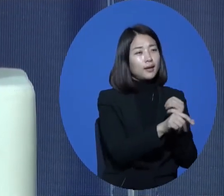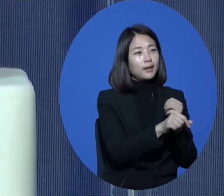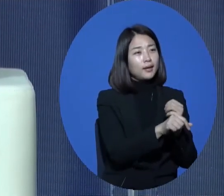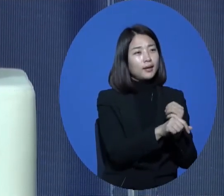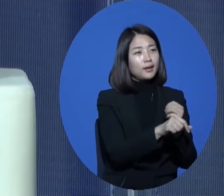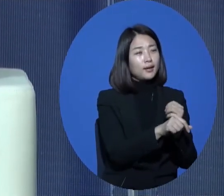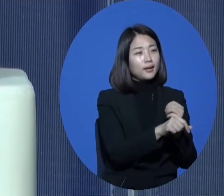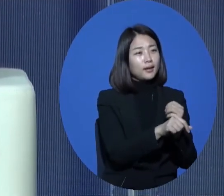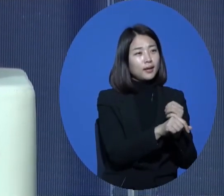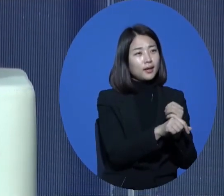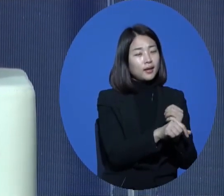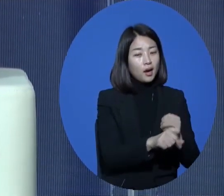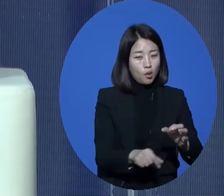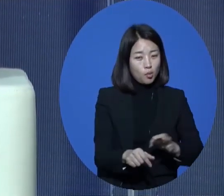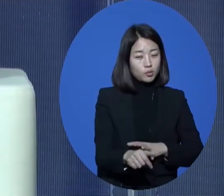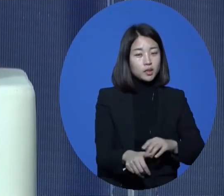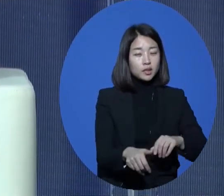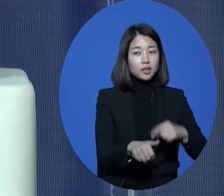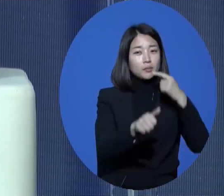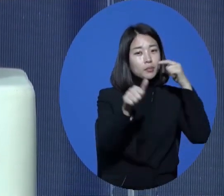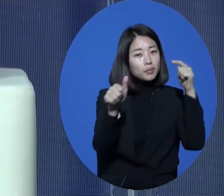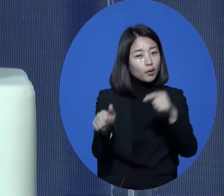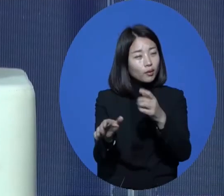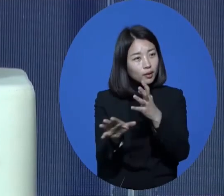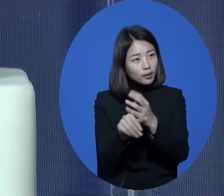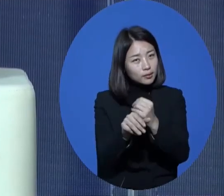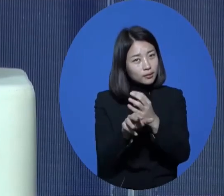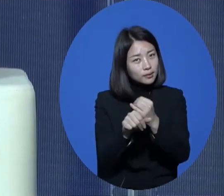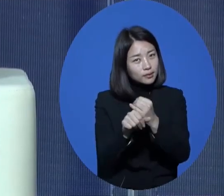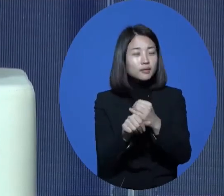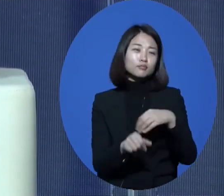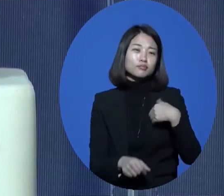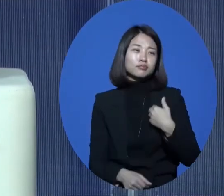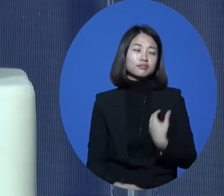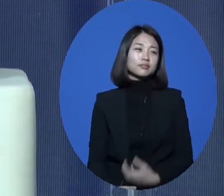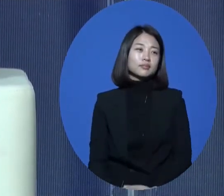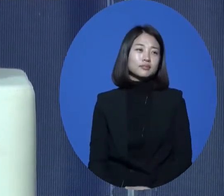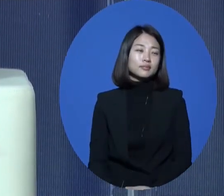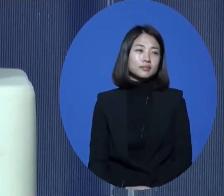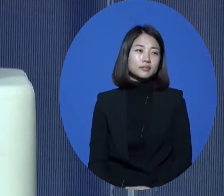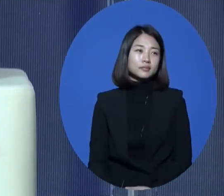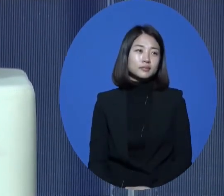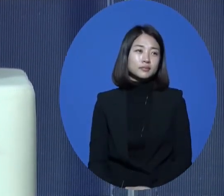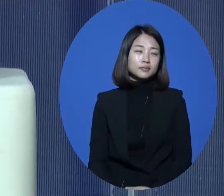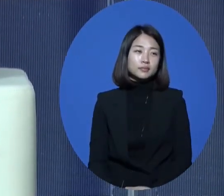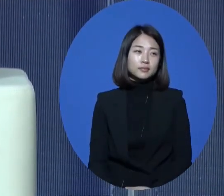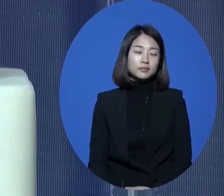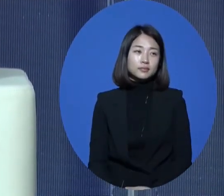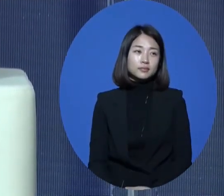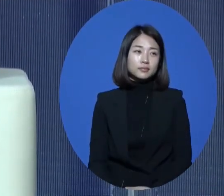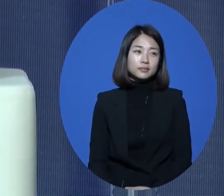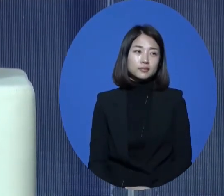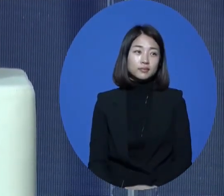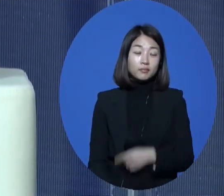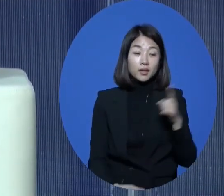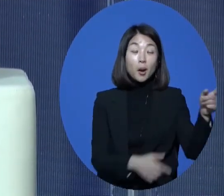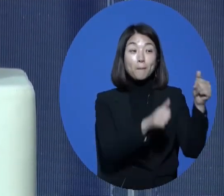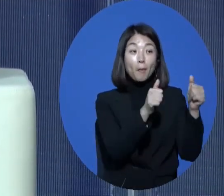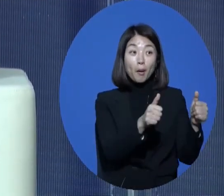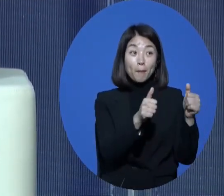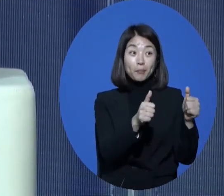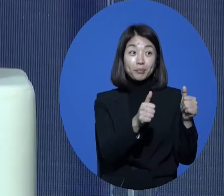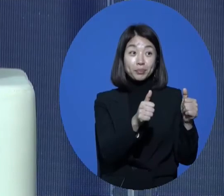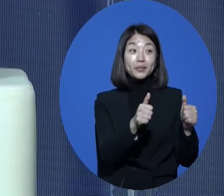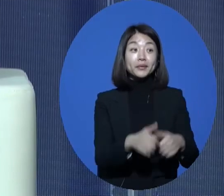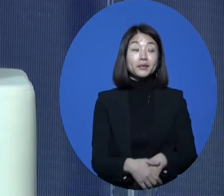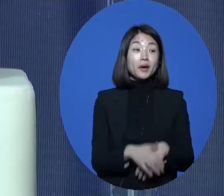복지부한테 강제를 하는지가 가장 큰 관건이 될 거고요. 또 지금으로서는 이 법원이라는 저희